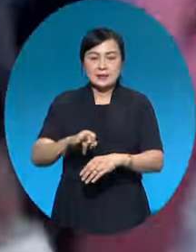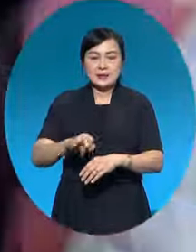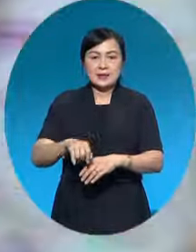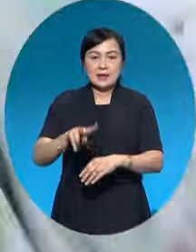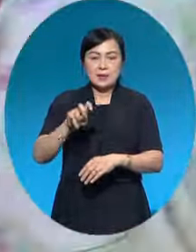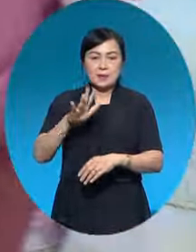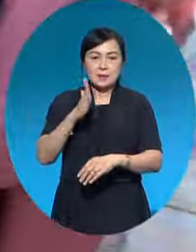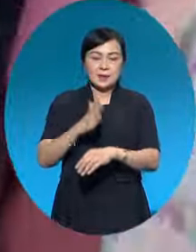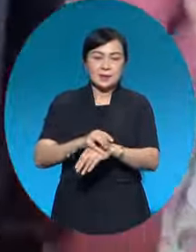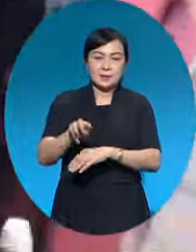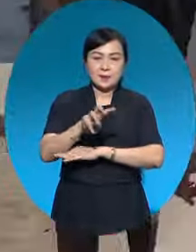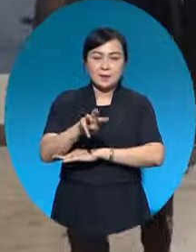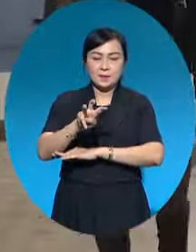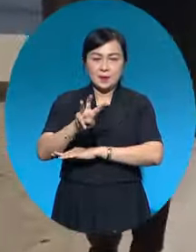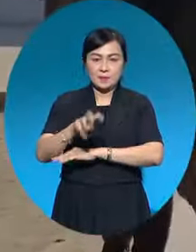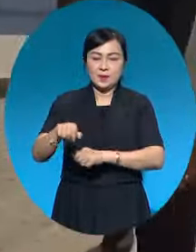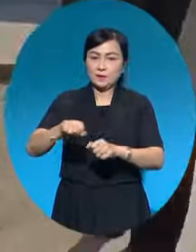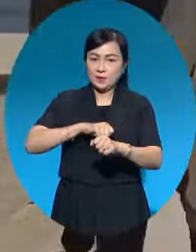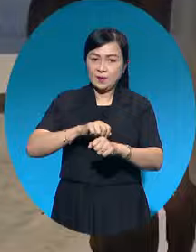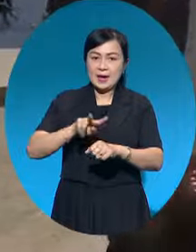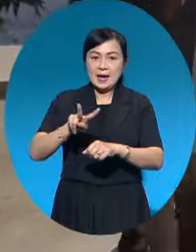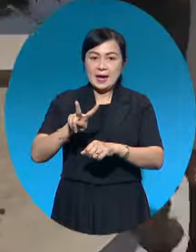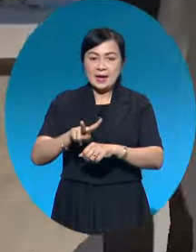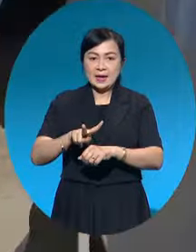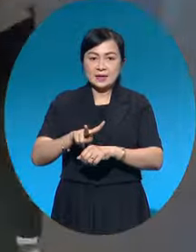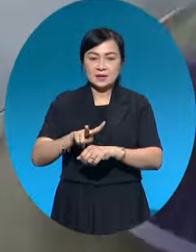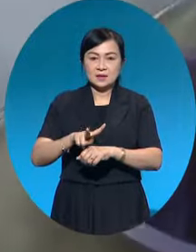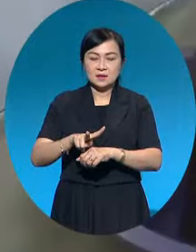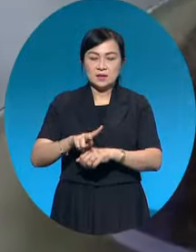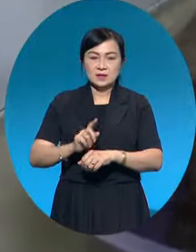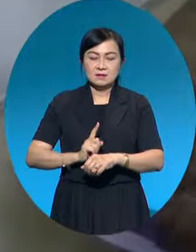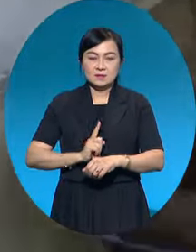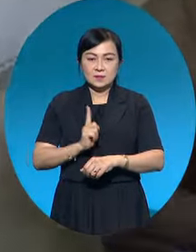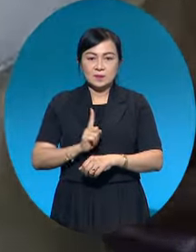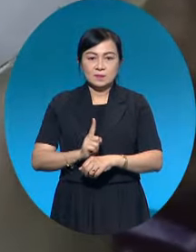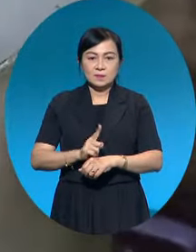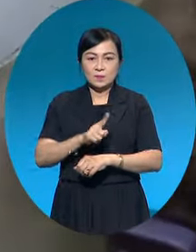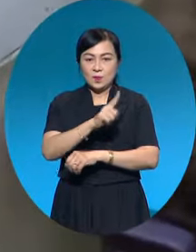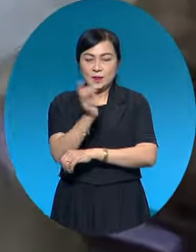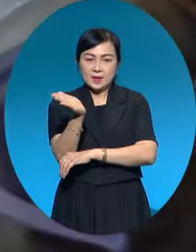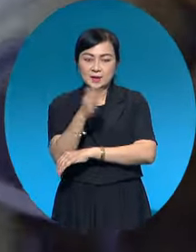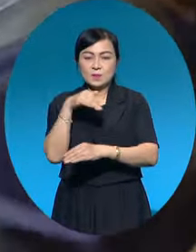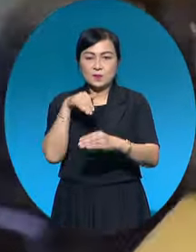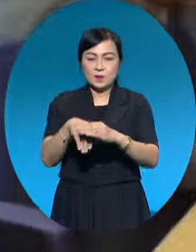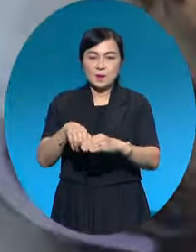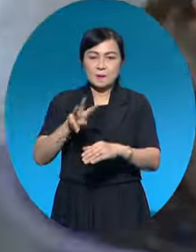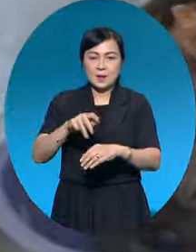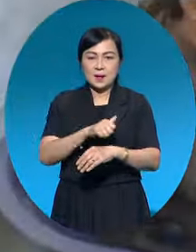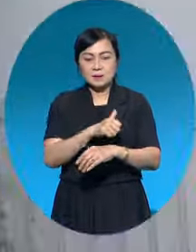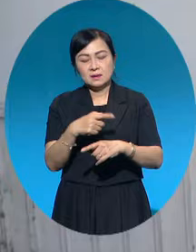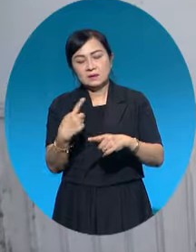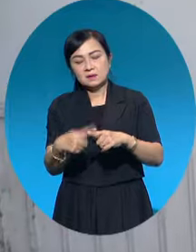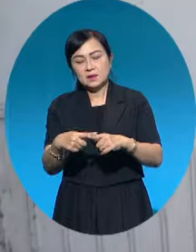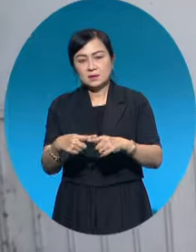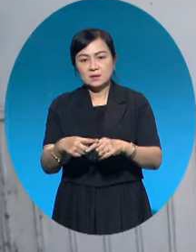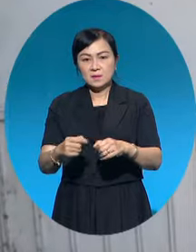được 25330 phiếu Cả hai đều là ứng cử viên độc lập một ngày trước Cuộc bầu cử ít nhất 30 người đã thiệt mạng